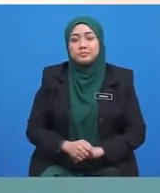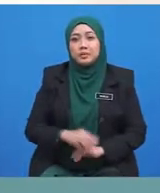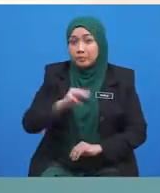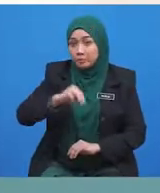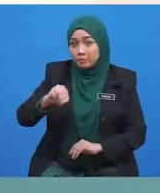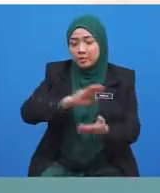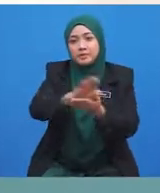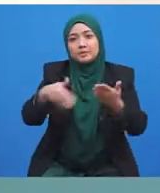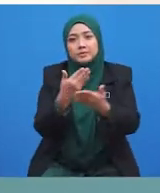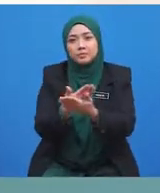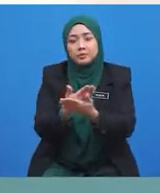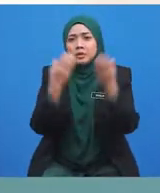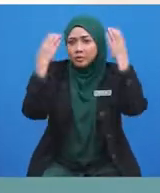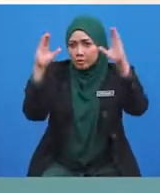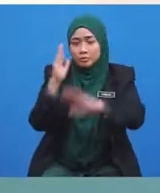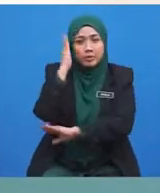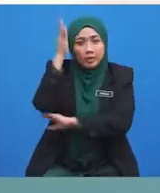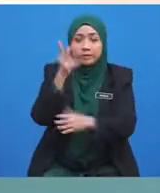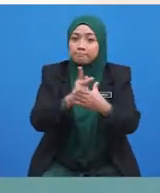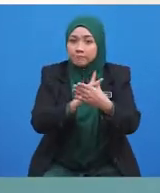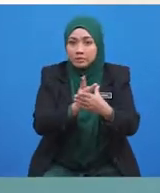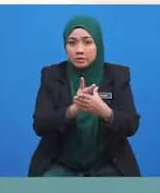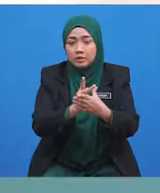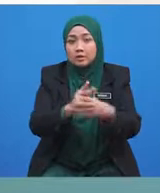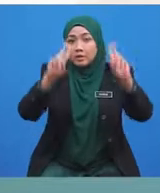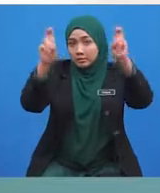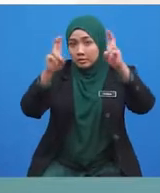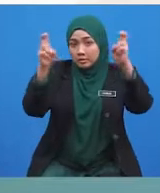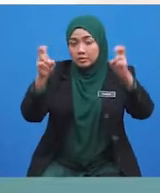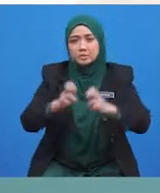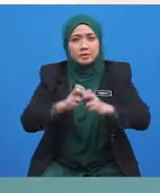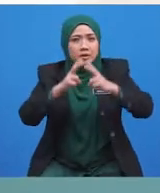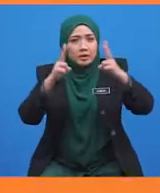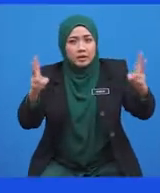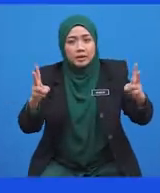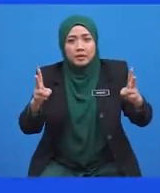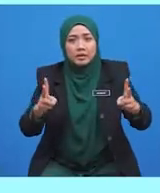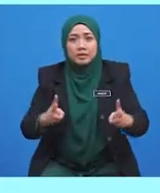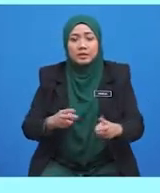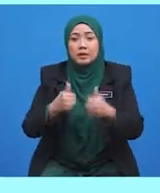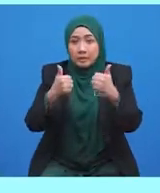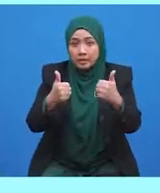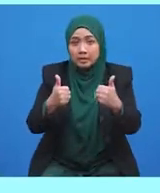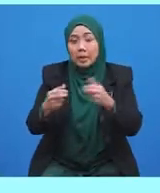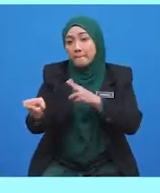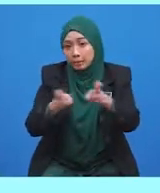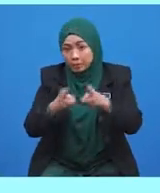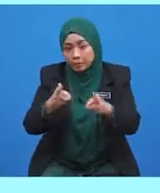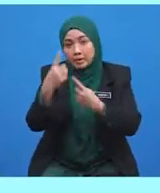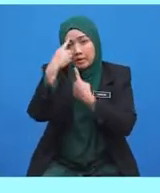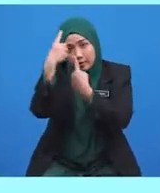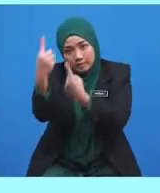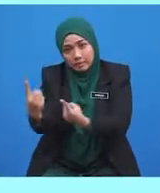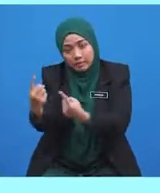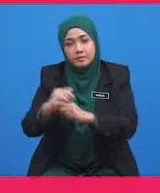Murid sekalian, cikgu akan kongsikan tajuk yang sangat menarik, iaitu pengurusan data.